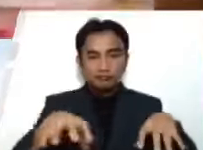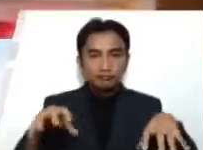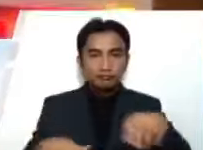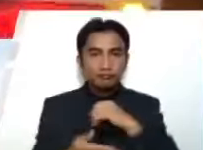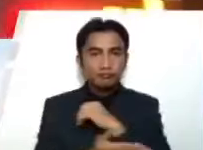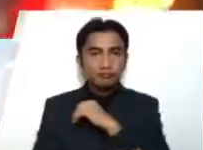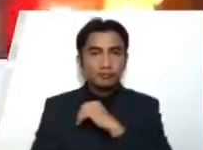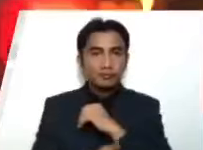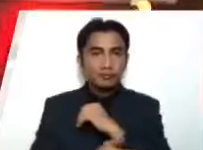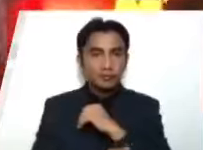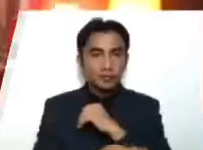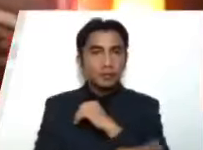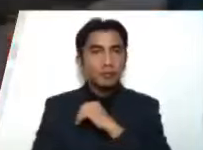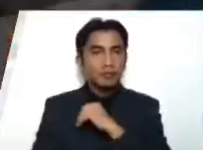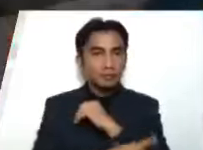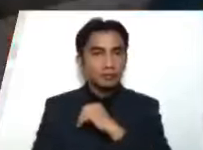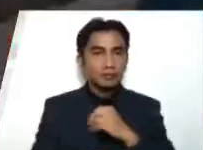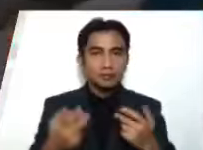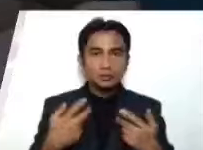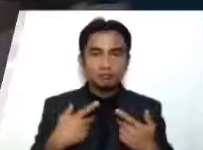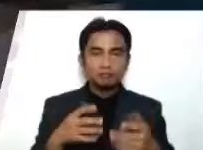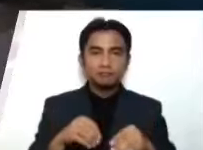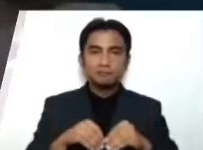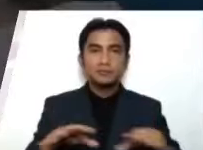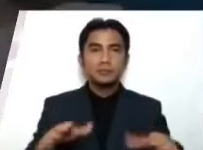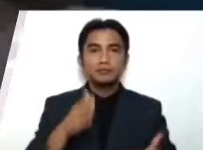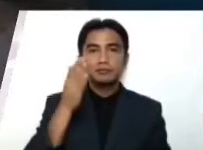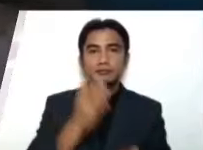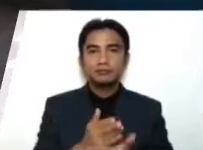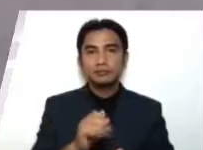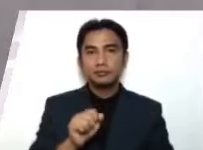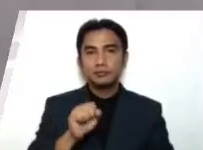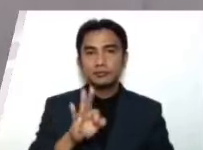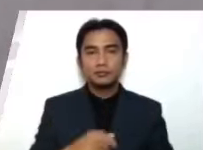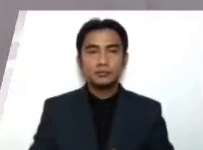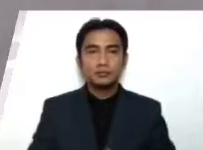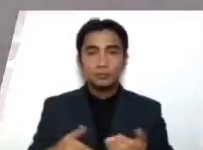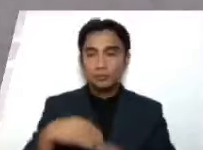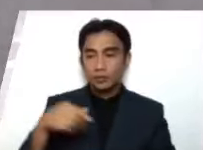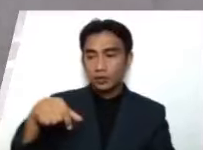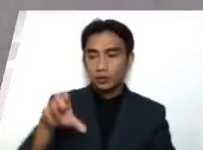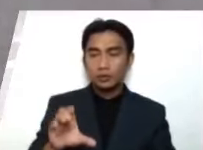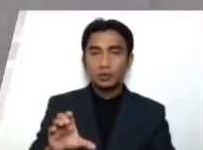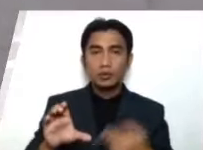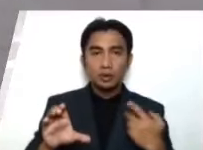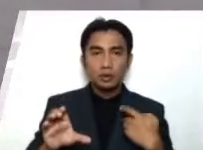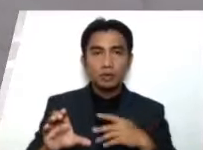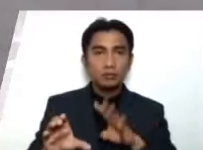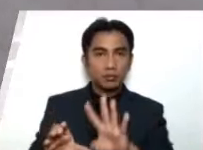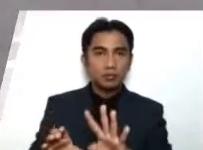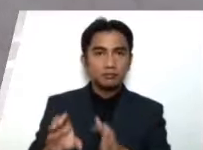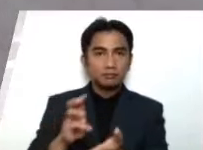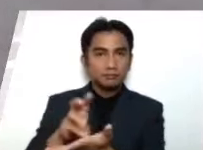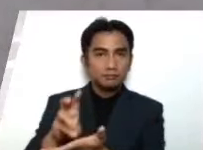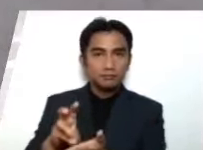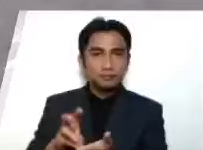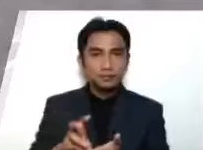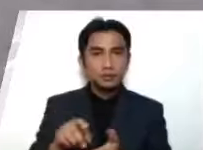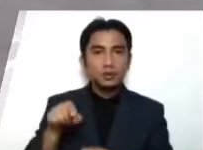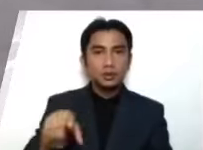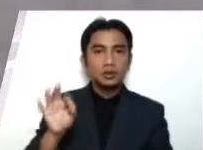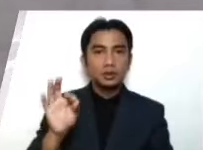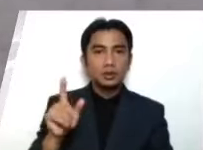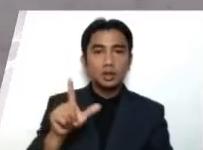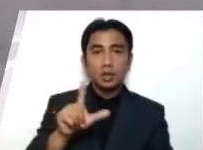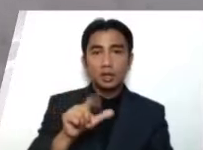pagdami ng kaso ng ASF. Sa Quezon City, 4 ang inspection sites, kabilang ang Laloma na tinaguri ang Lechon Capital